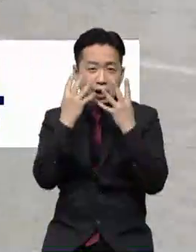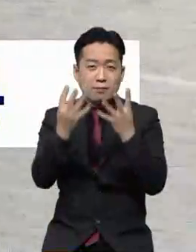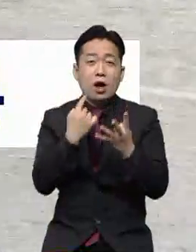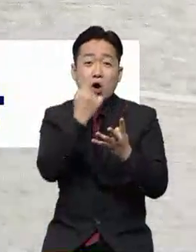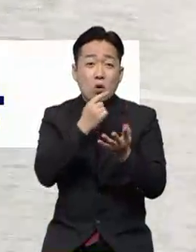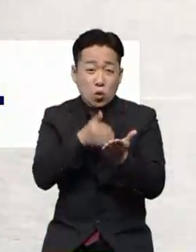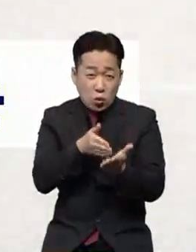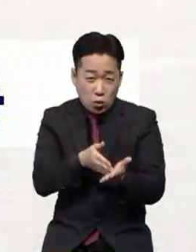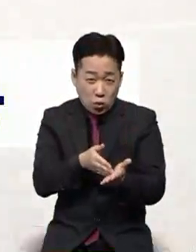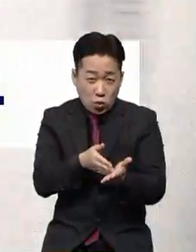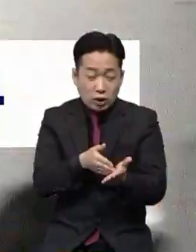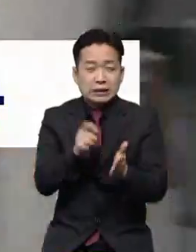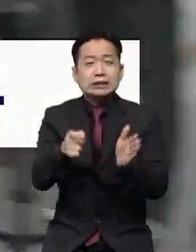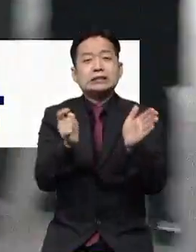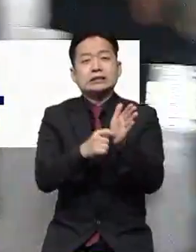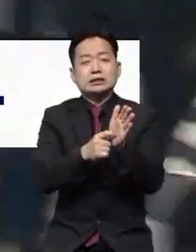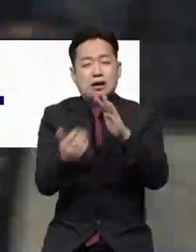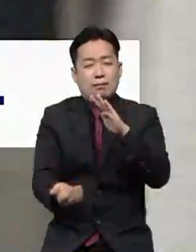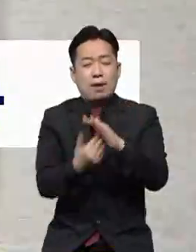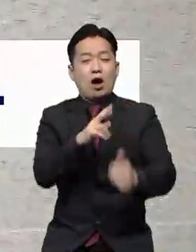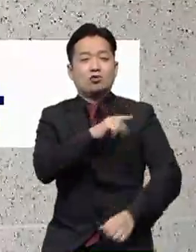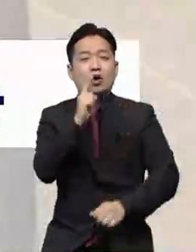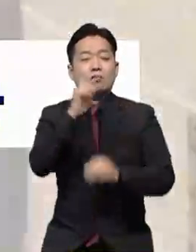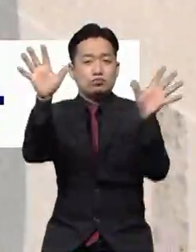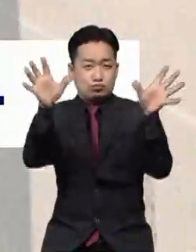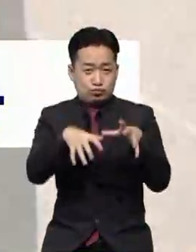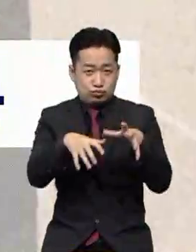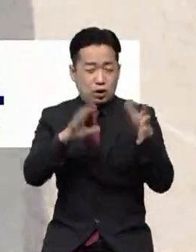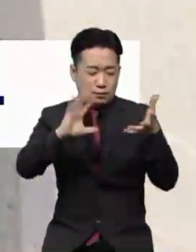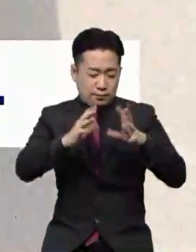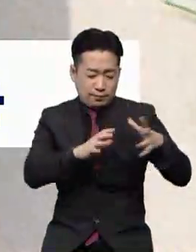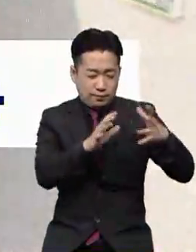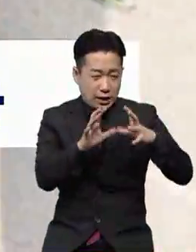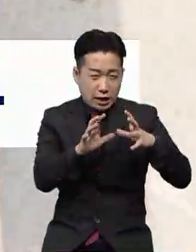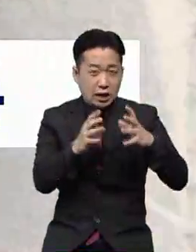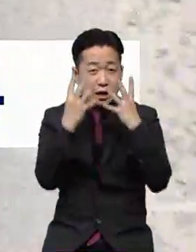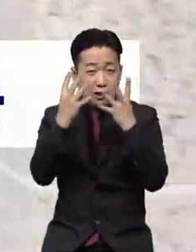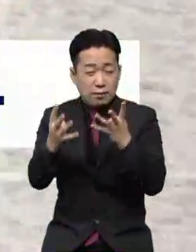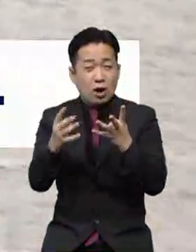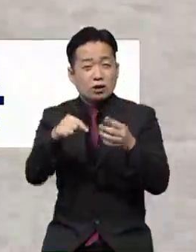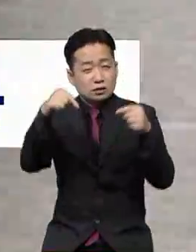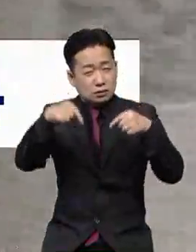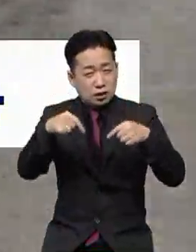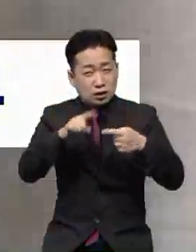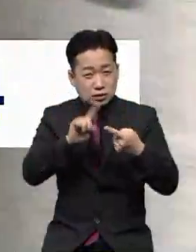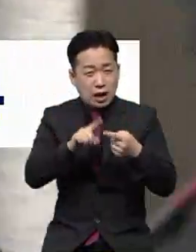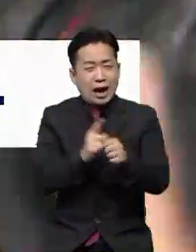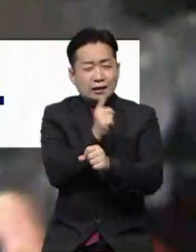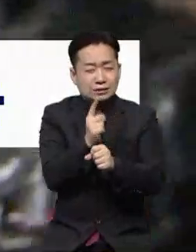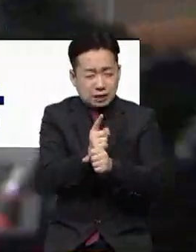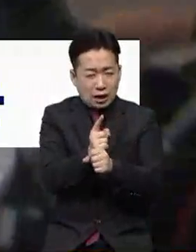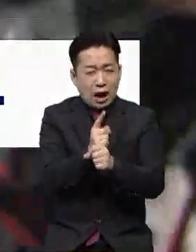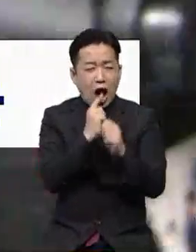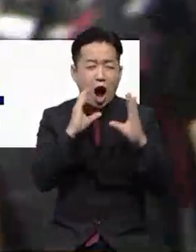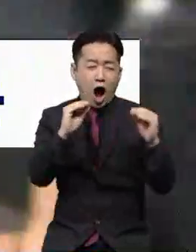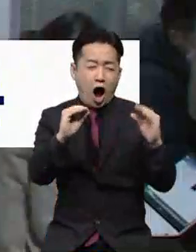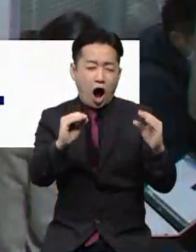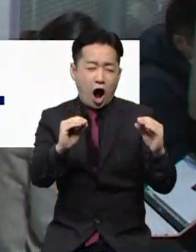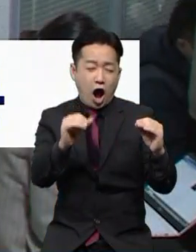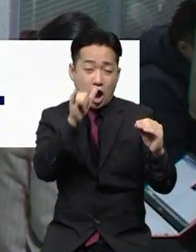이틀 만인 오늘 긴급 최고위원회의를 소집해 이 대표가 언급한 사면 건의에 대해 1시간 넘게 격론을